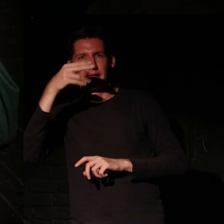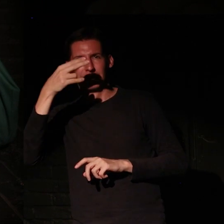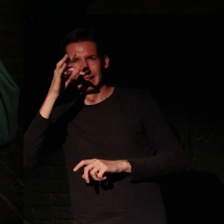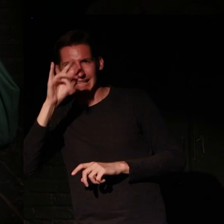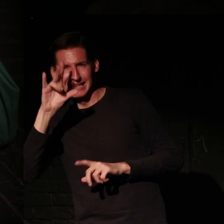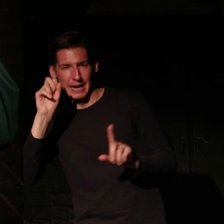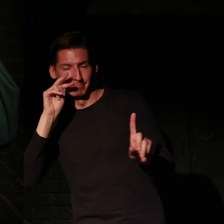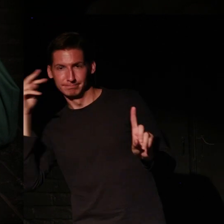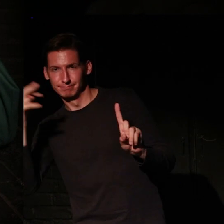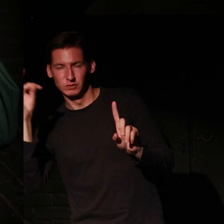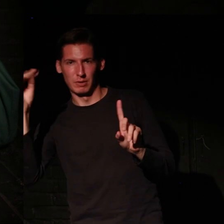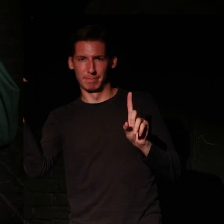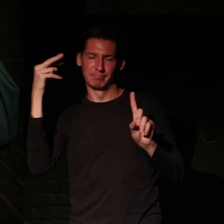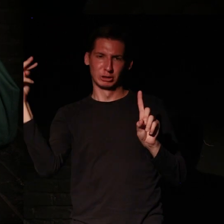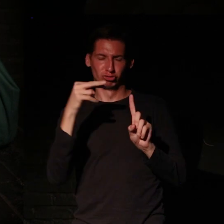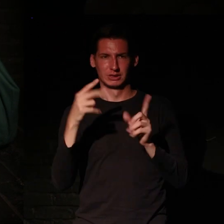się tak